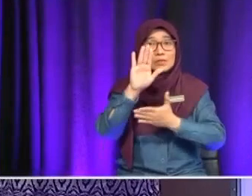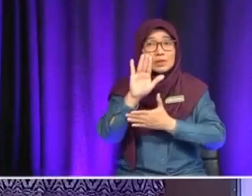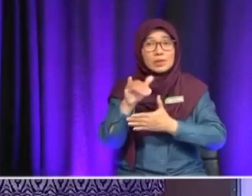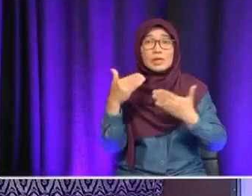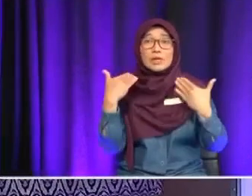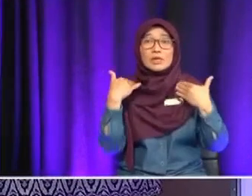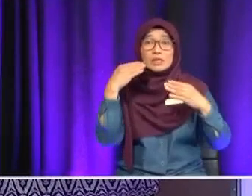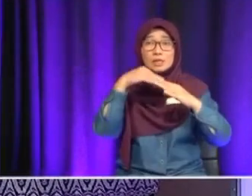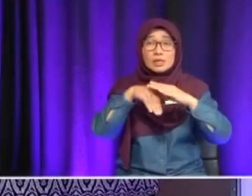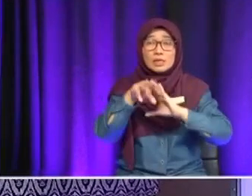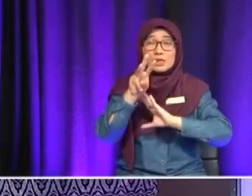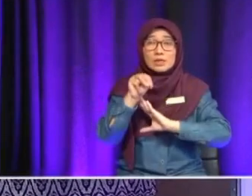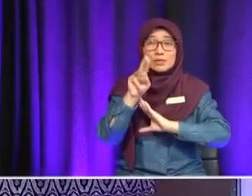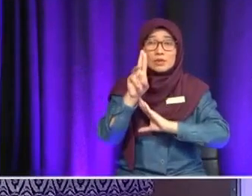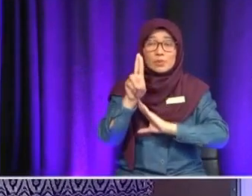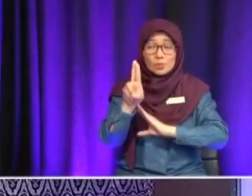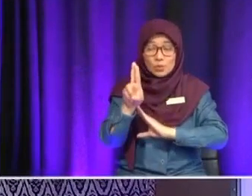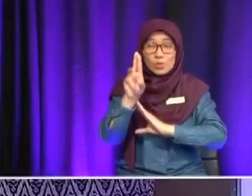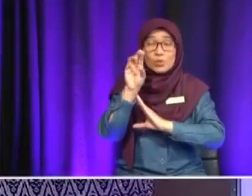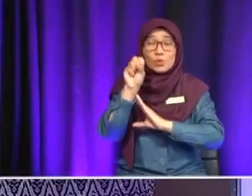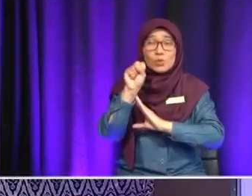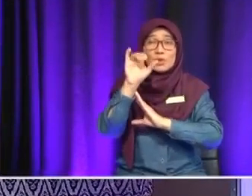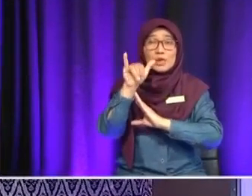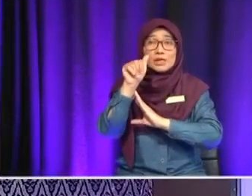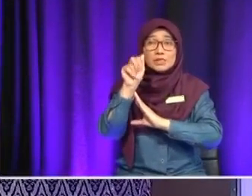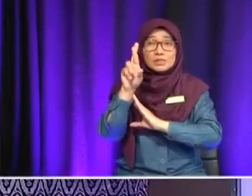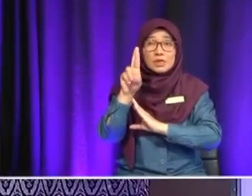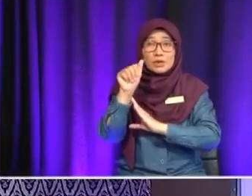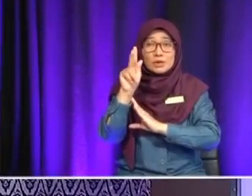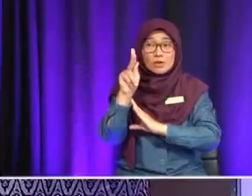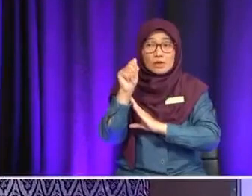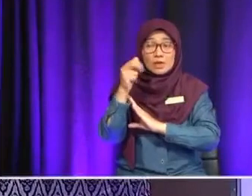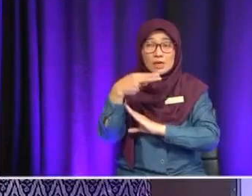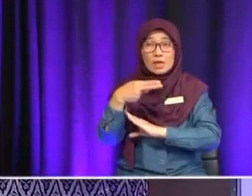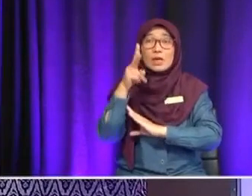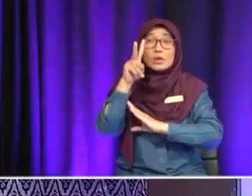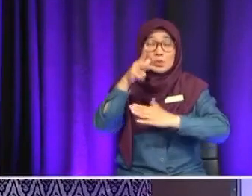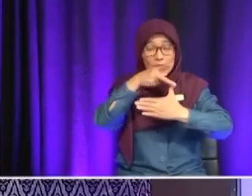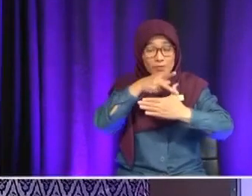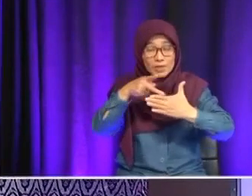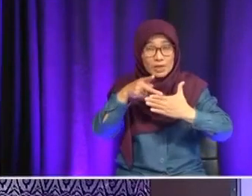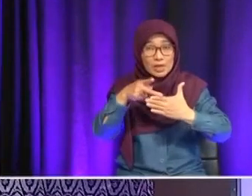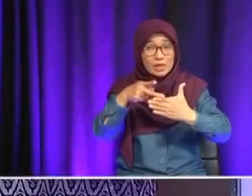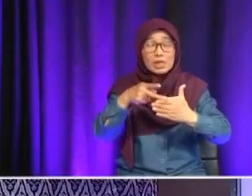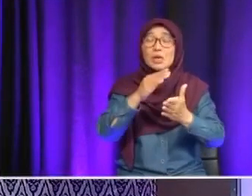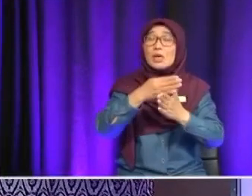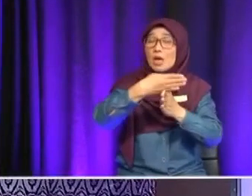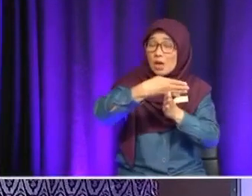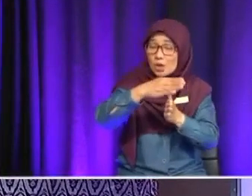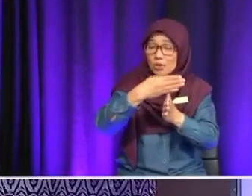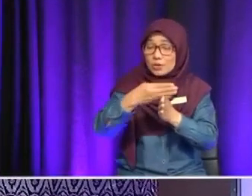musyarakah? Musyarakah bermaksud kedua-dua pihak berkongsi modal